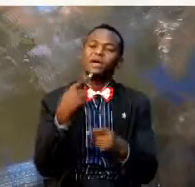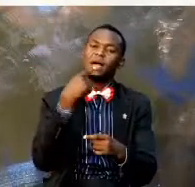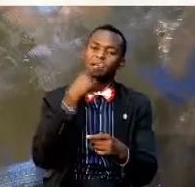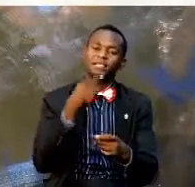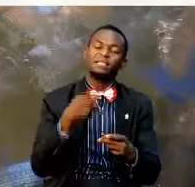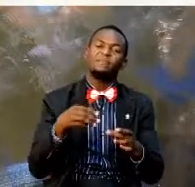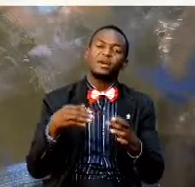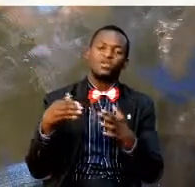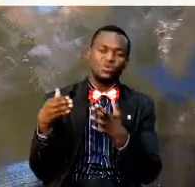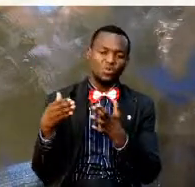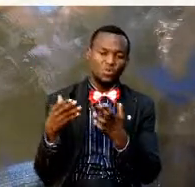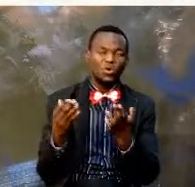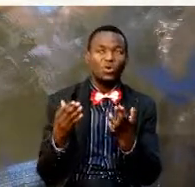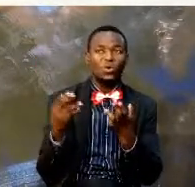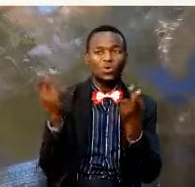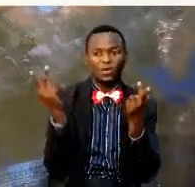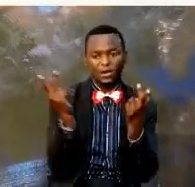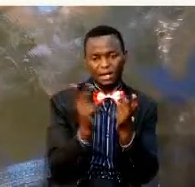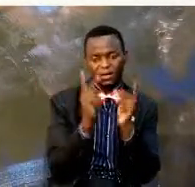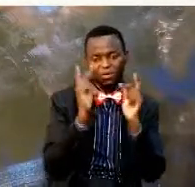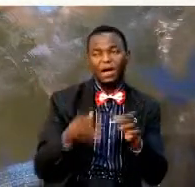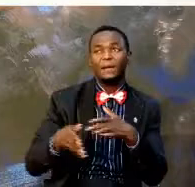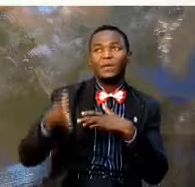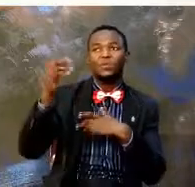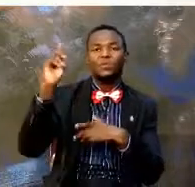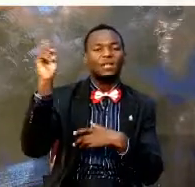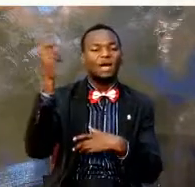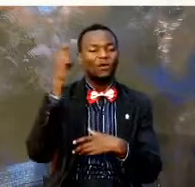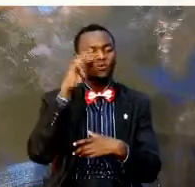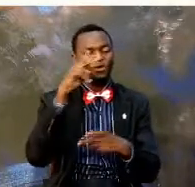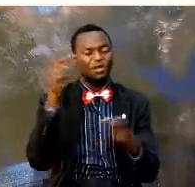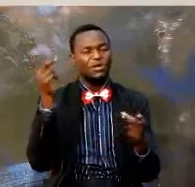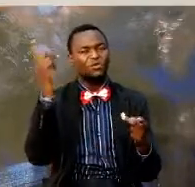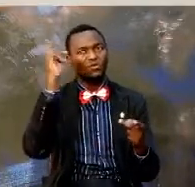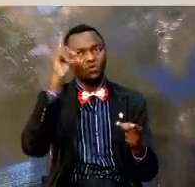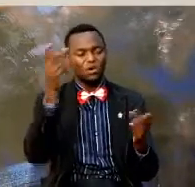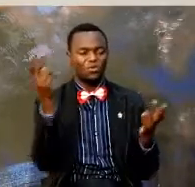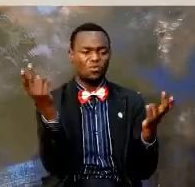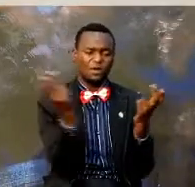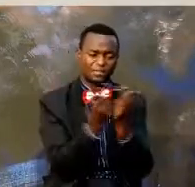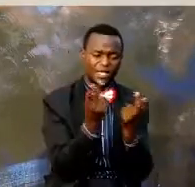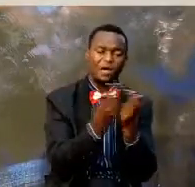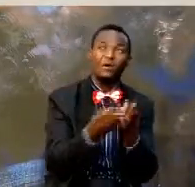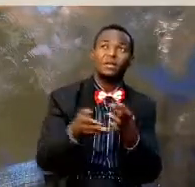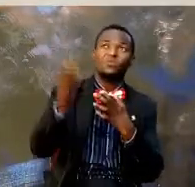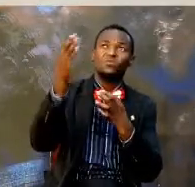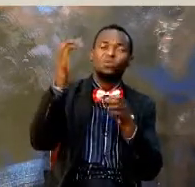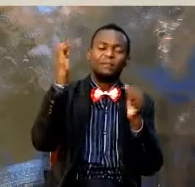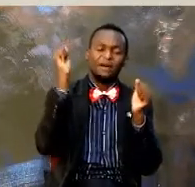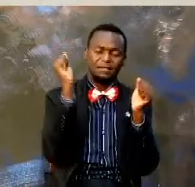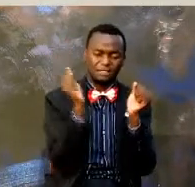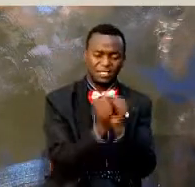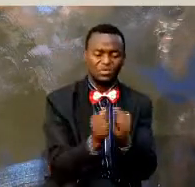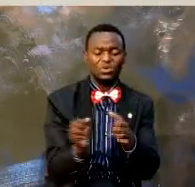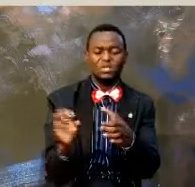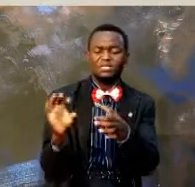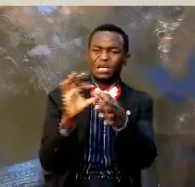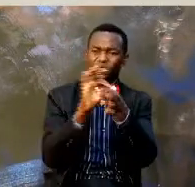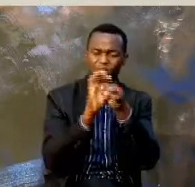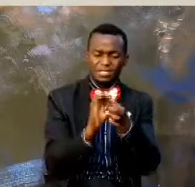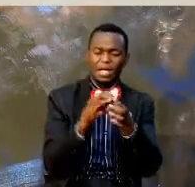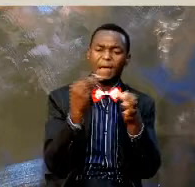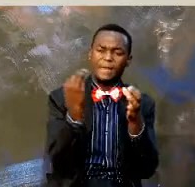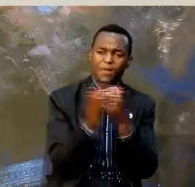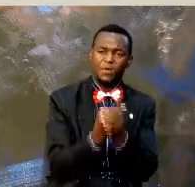yuna namna ya Mungu, naye hakuona kule kuwa sawa na Mungu kuwa ni kitu cha kushikamana nacho. Mstari wa